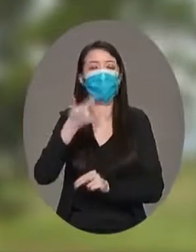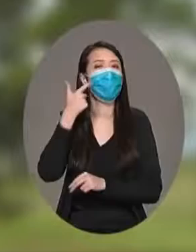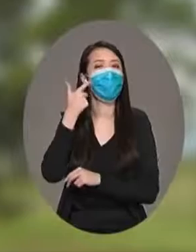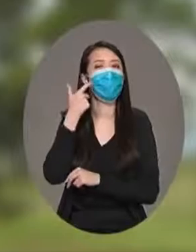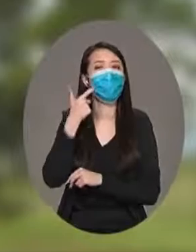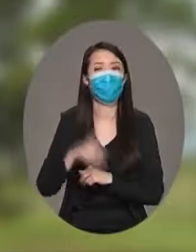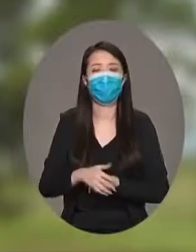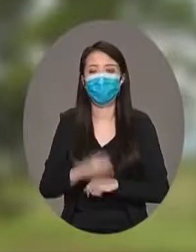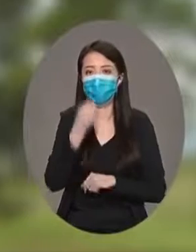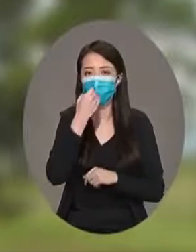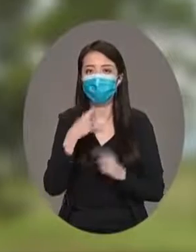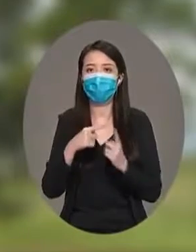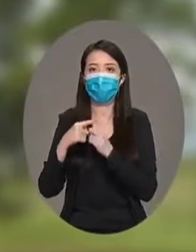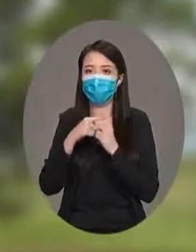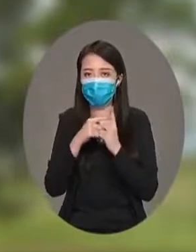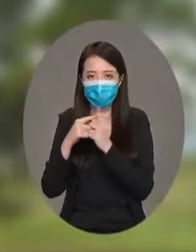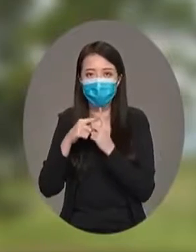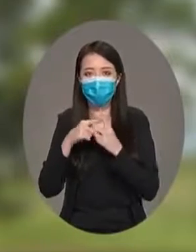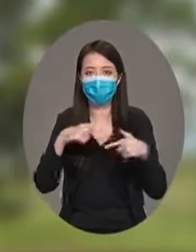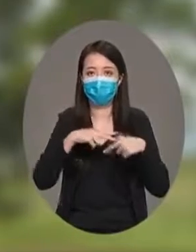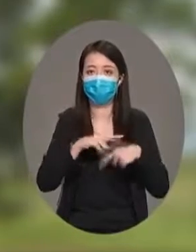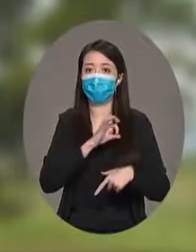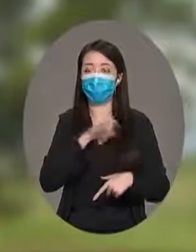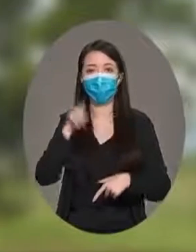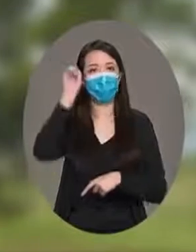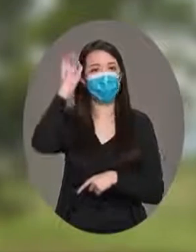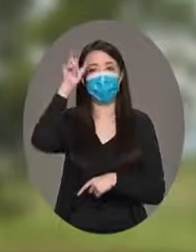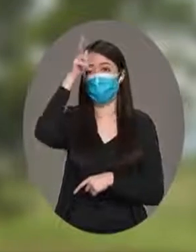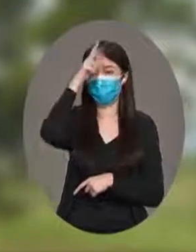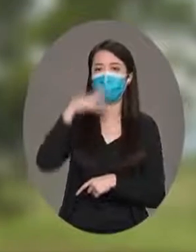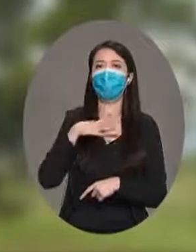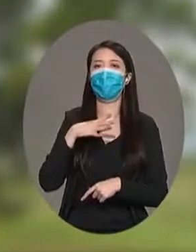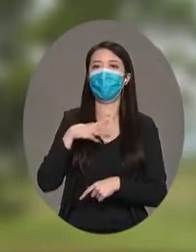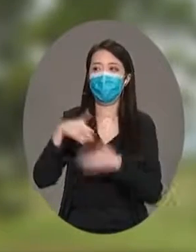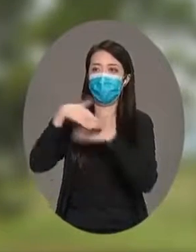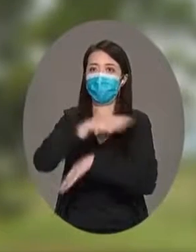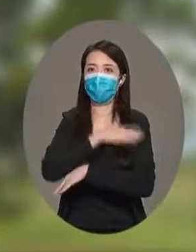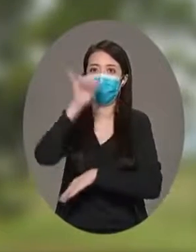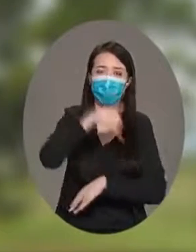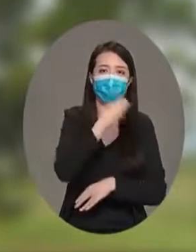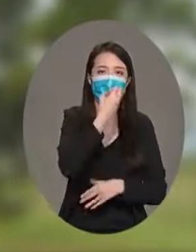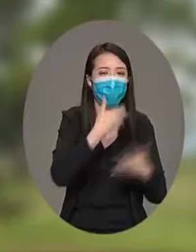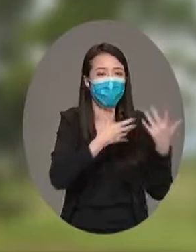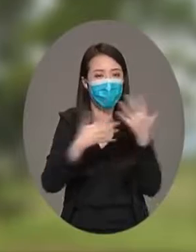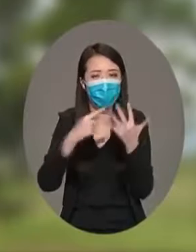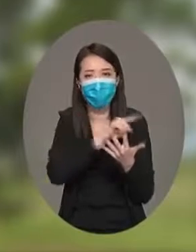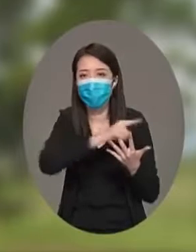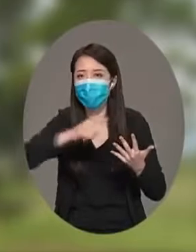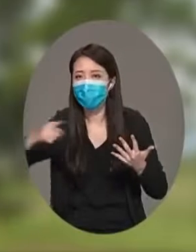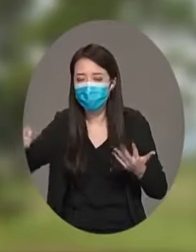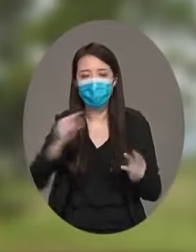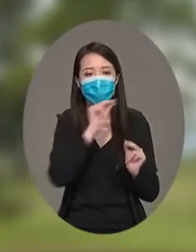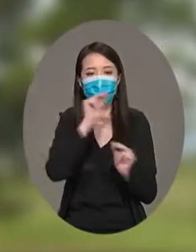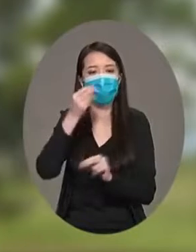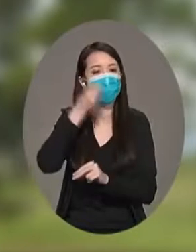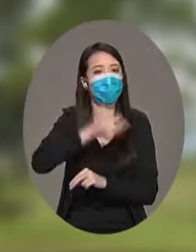彈性。香港人力資源仲介協會就建議，當局按外佣簽證發出日期的先後，依次安